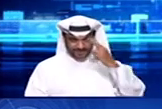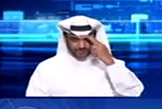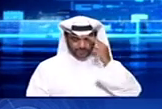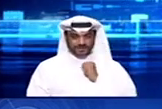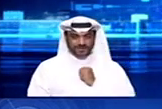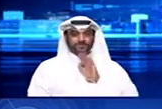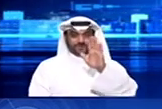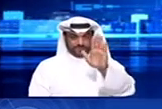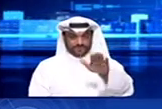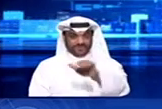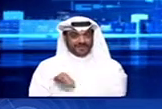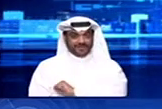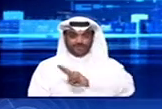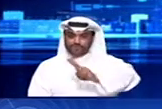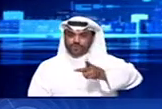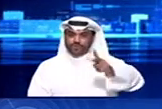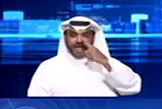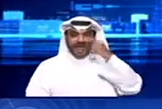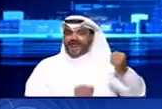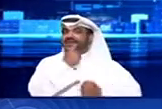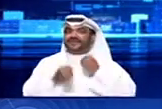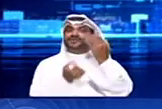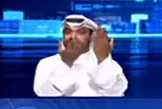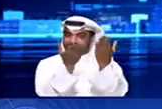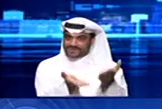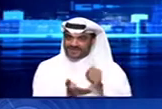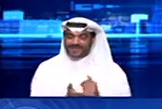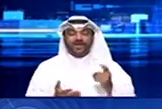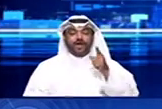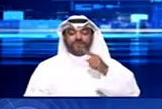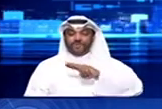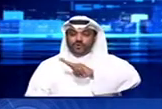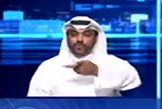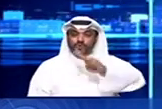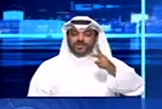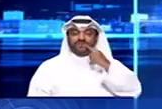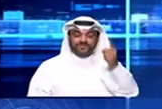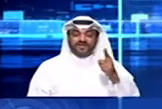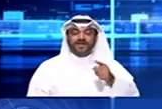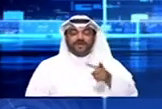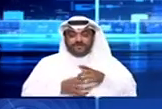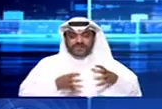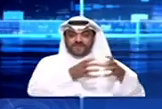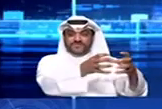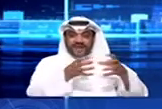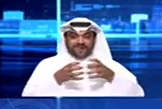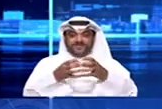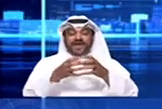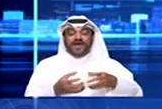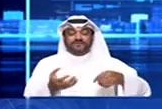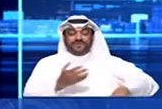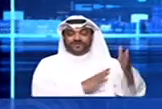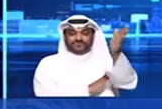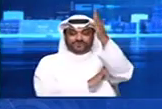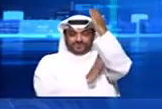هناك عديد من الأنشطة تنوعت ما بين الفرق الموسيقية والفرق الشعبية التي